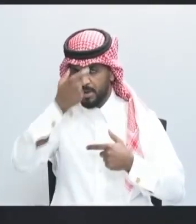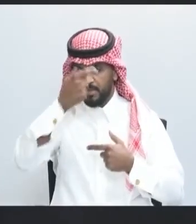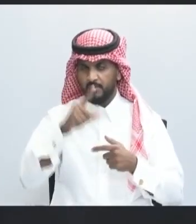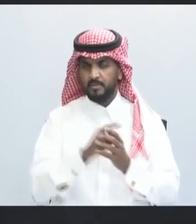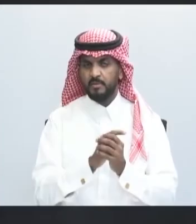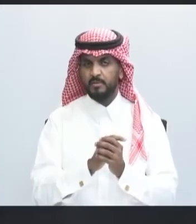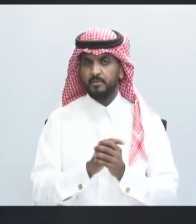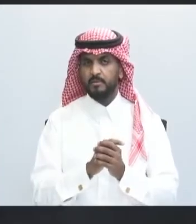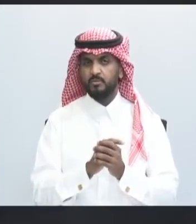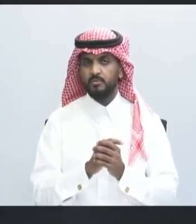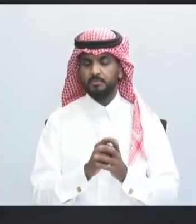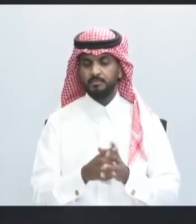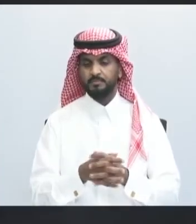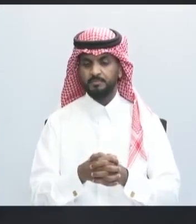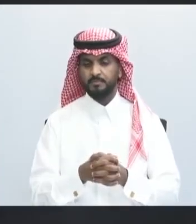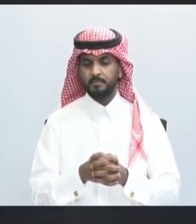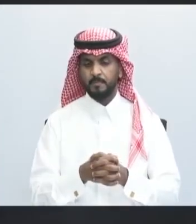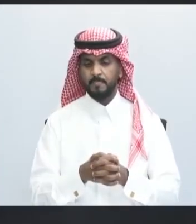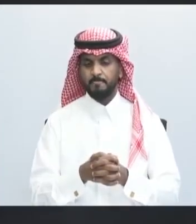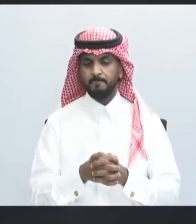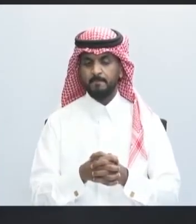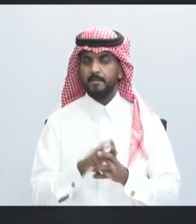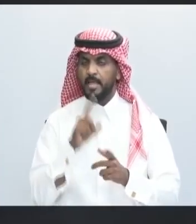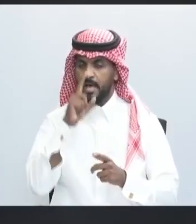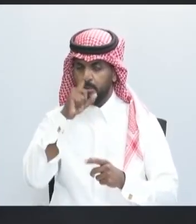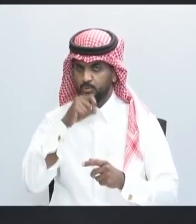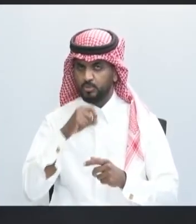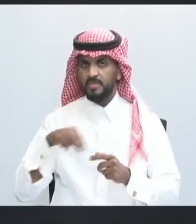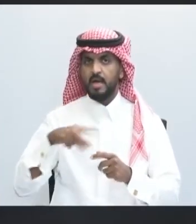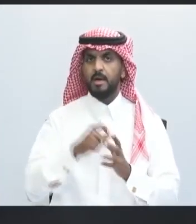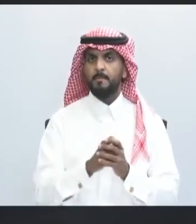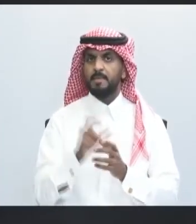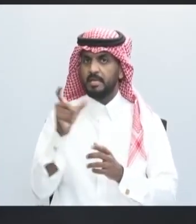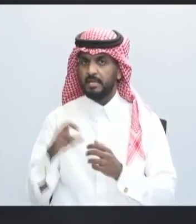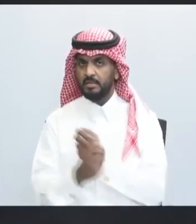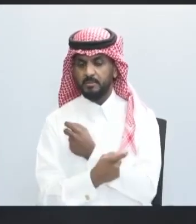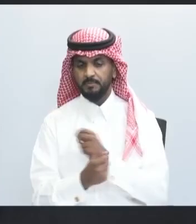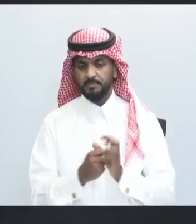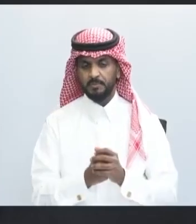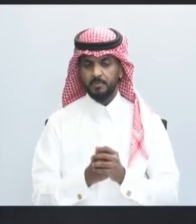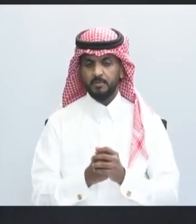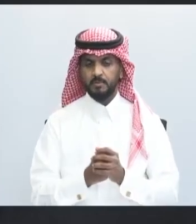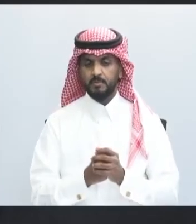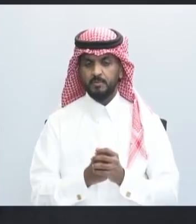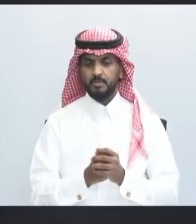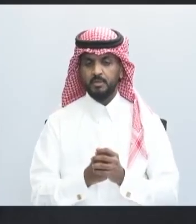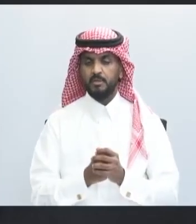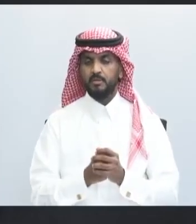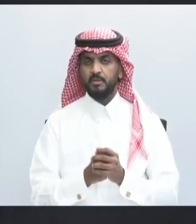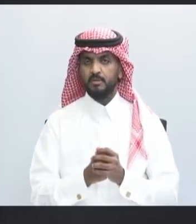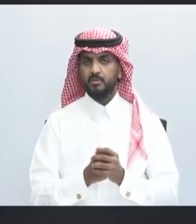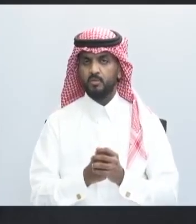عليها اعراض لذلك لابد من زياره الطبيب كذلك لعلاج الامراض في